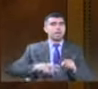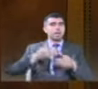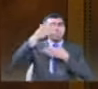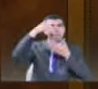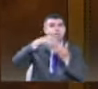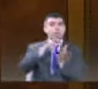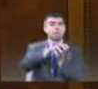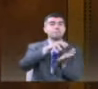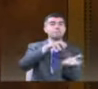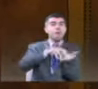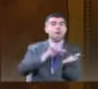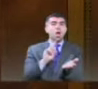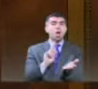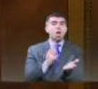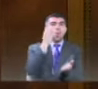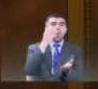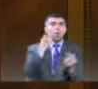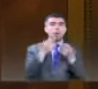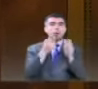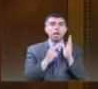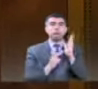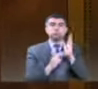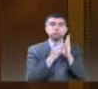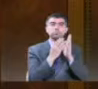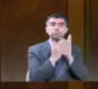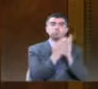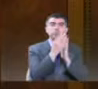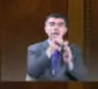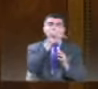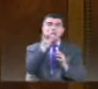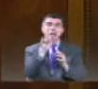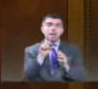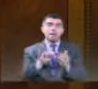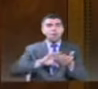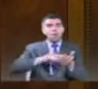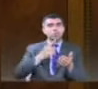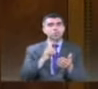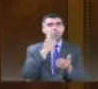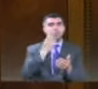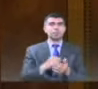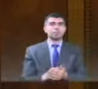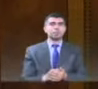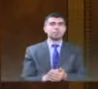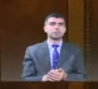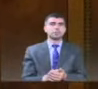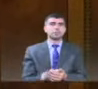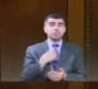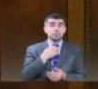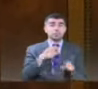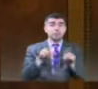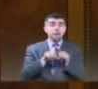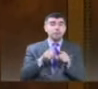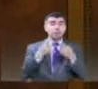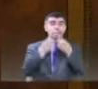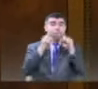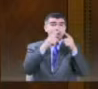فلاحي وكتجربة فلاحية متميزة في الدول الإفريقية عموما وفي ساحل العاج بالخصوص. وتهديف هذه